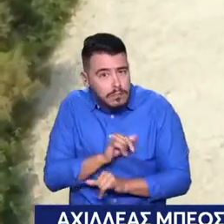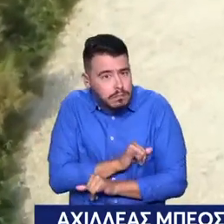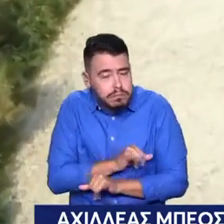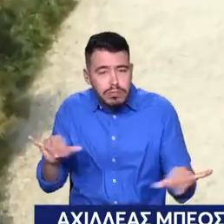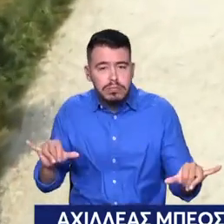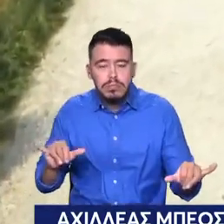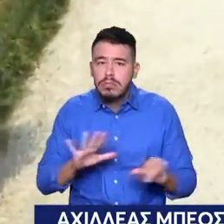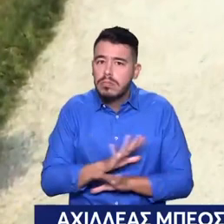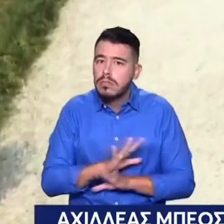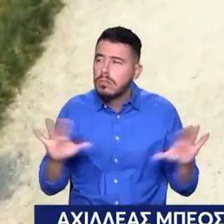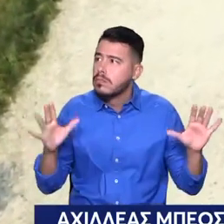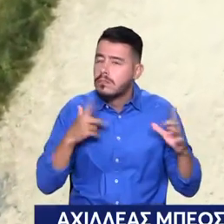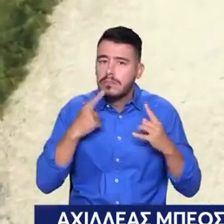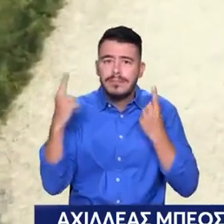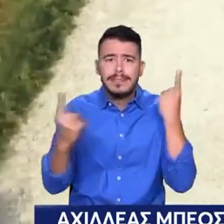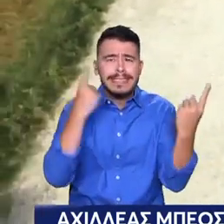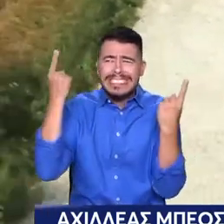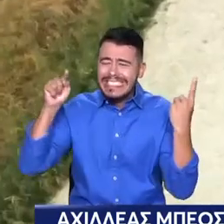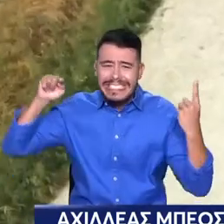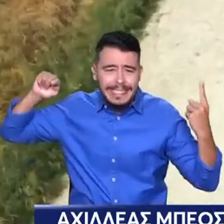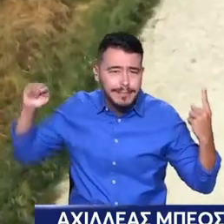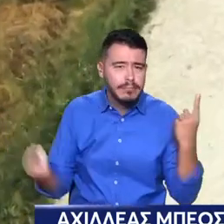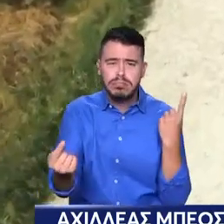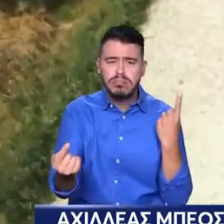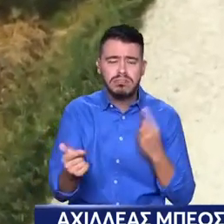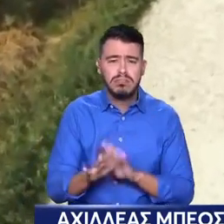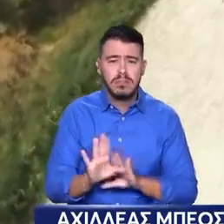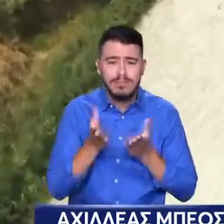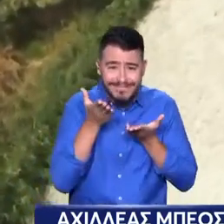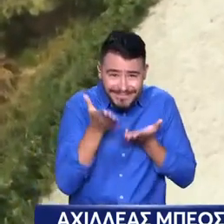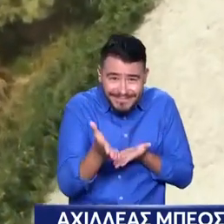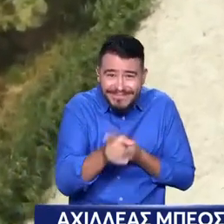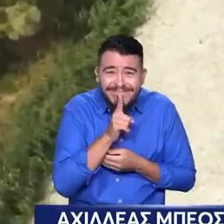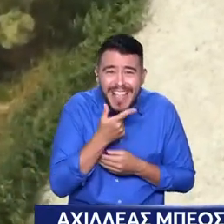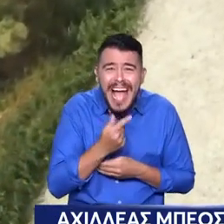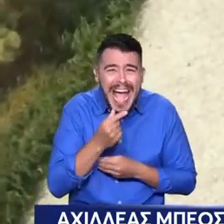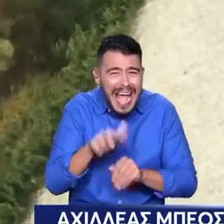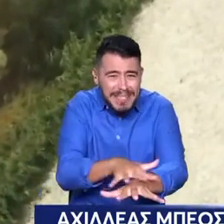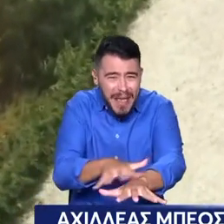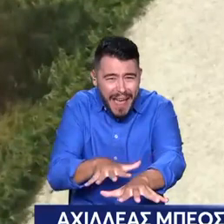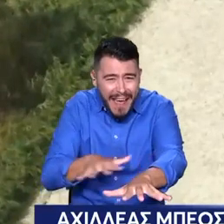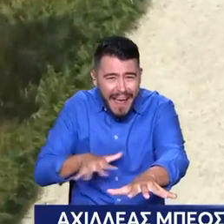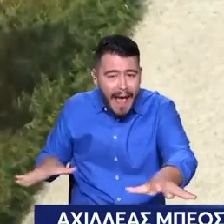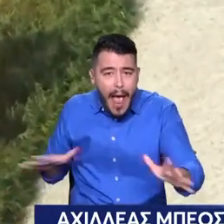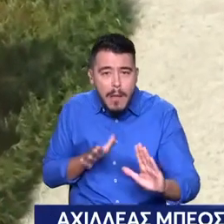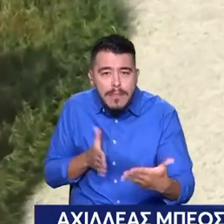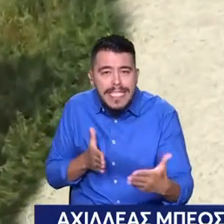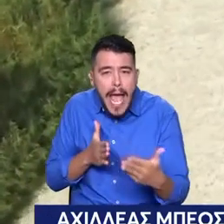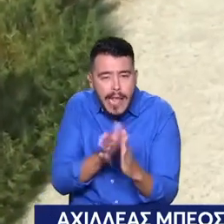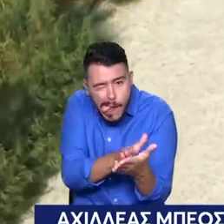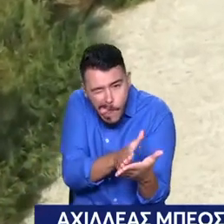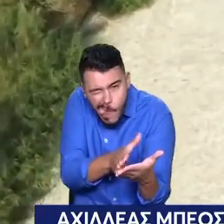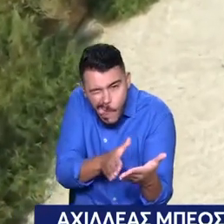οικολογικό έγκλημα που έχει υπεύθυνο. Αυτά που βλέπετε, φίλες και φίλοι, είναι νεκρά ψάρια. Δεν είναι μόνο αυτά δηλαδή που